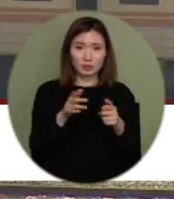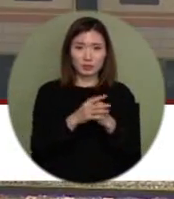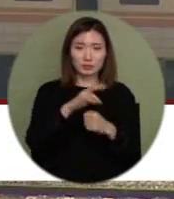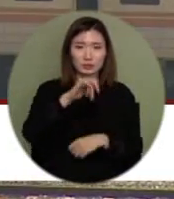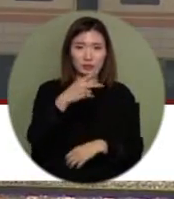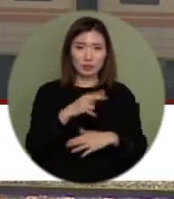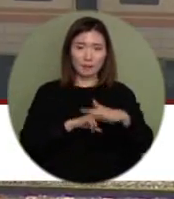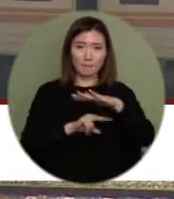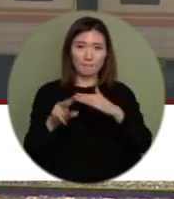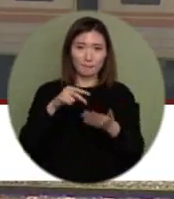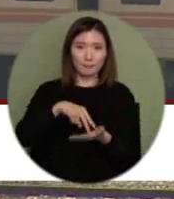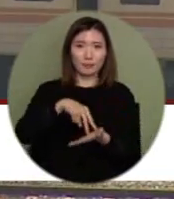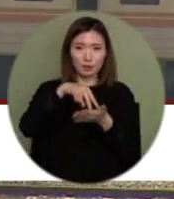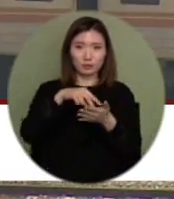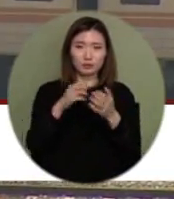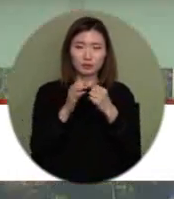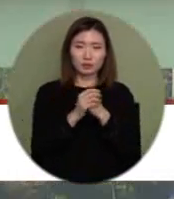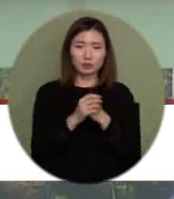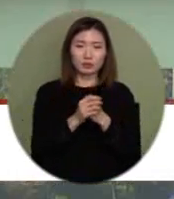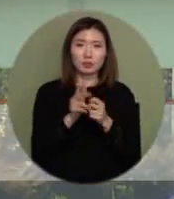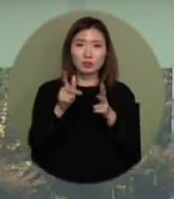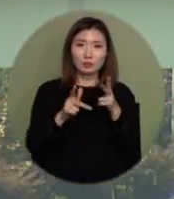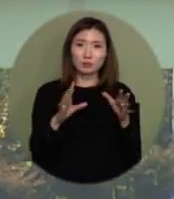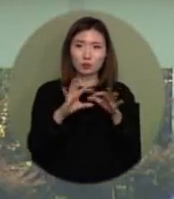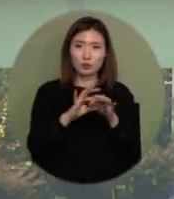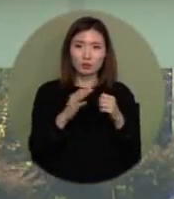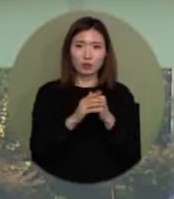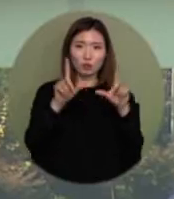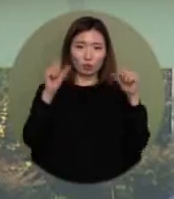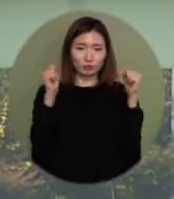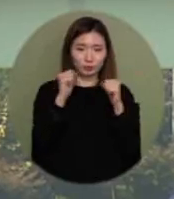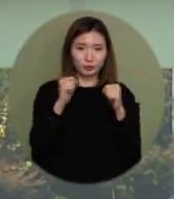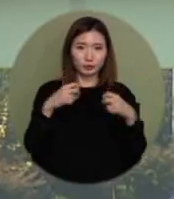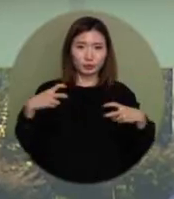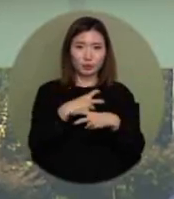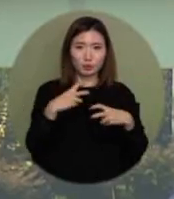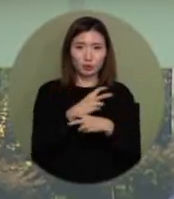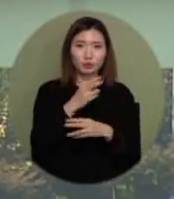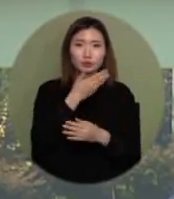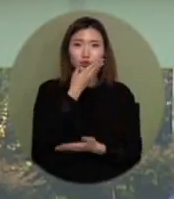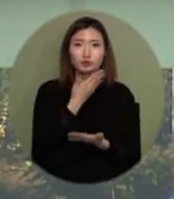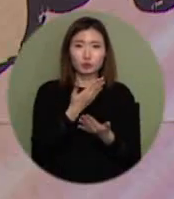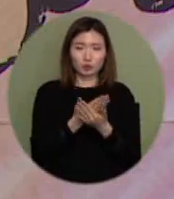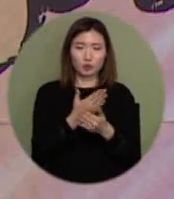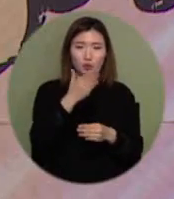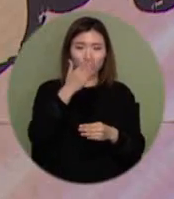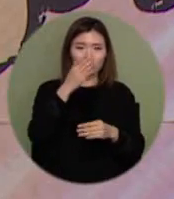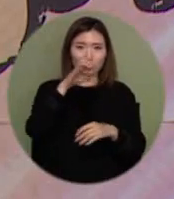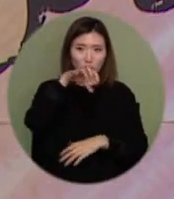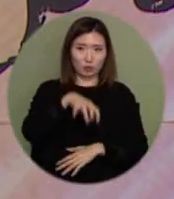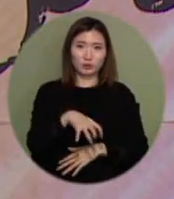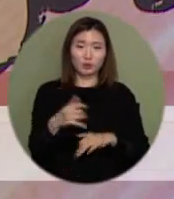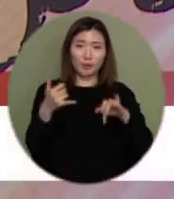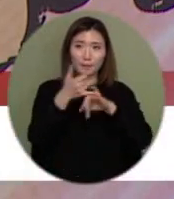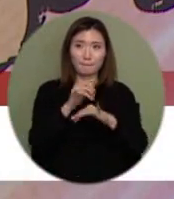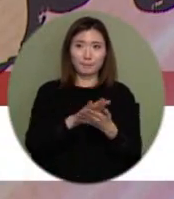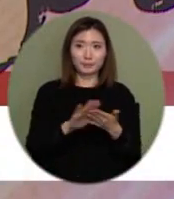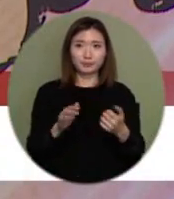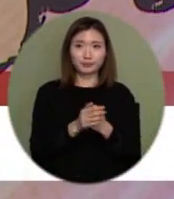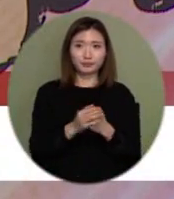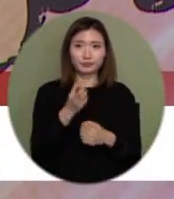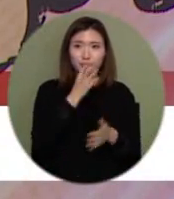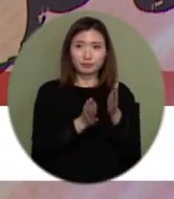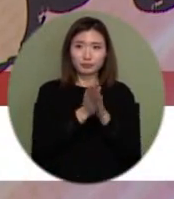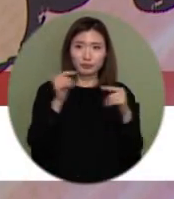신내역 승강장 복선화 추진을 통해 서울 동부권의 교통 중심지로의 도약을 약속했습니다. 서울시와 협력해서